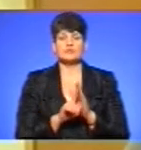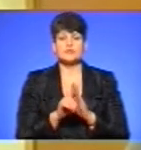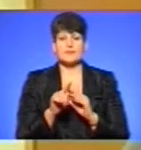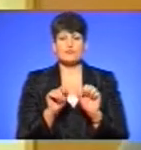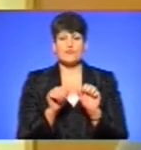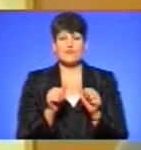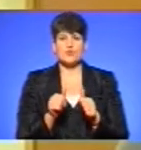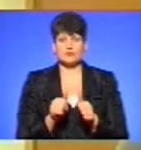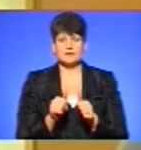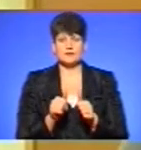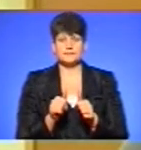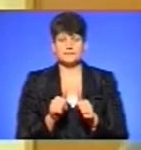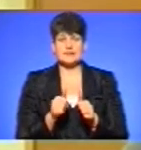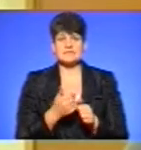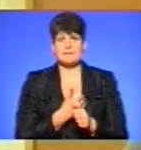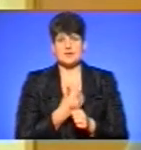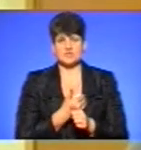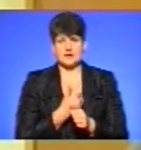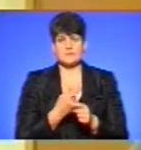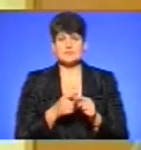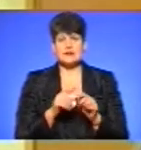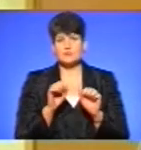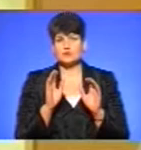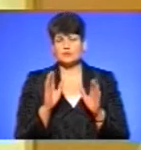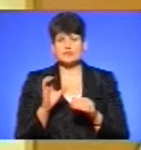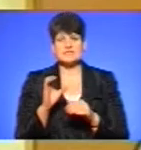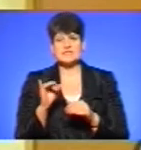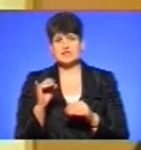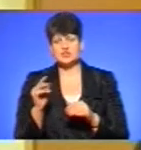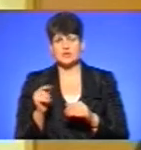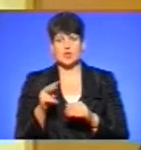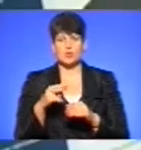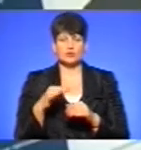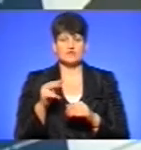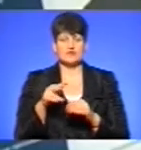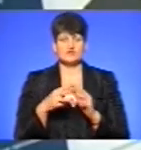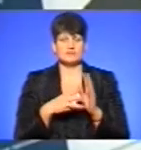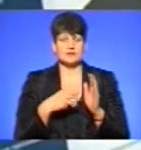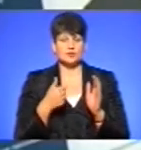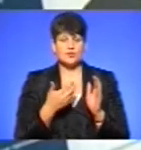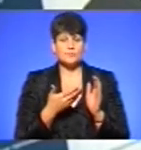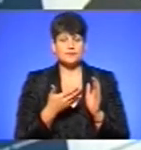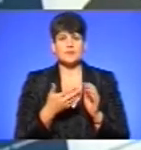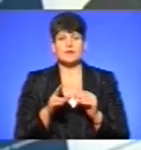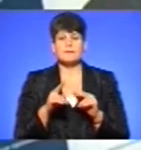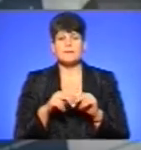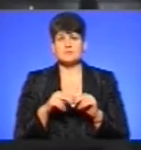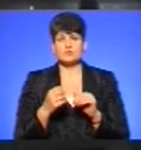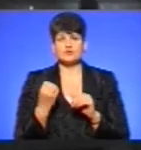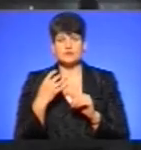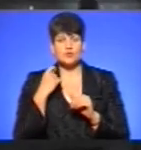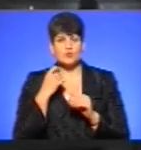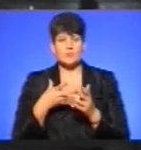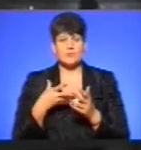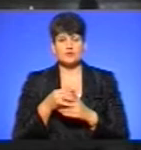оформлювати за бажанням. Це може бути вже в січні, в лютому 2017 року. Паспорт для 14-літніх оплачує